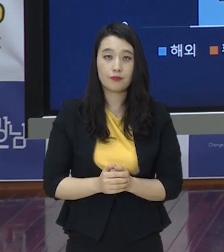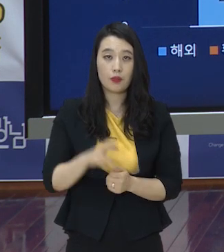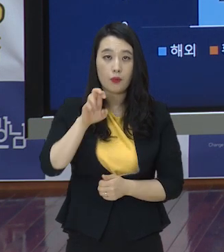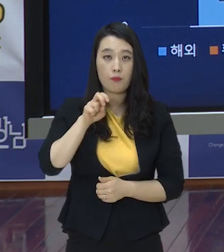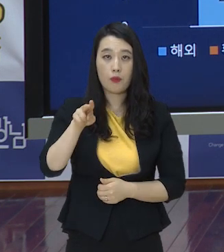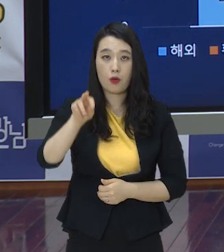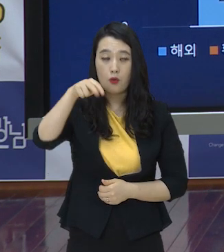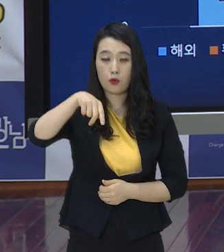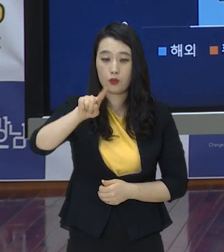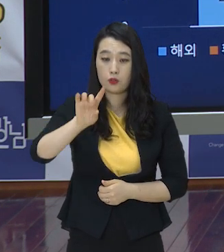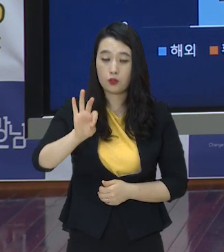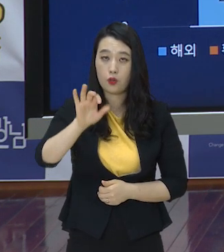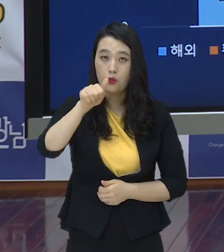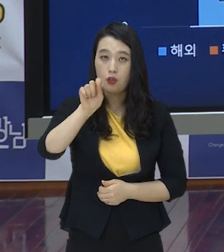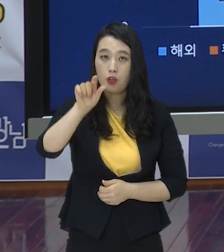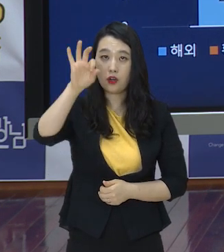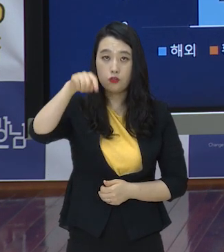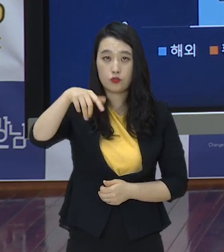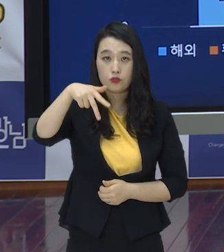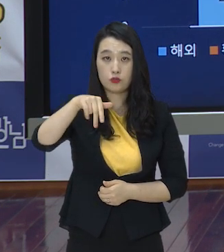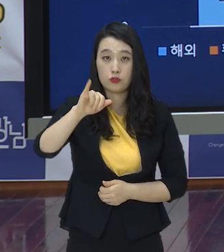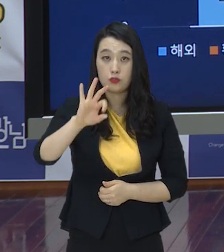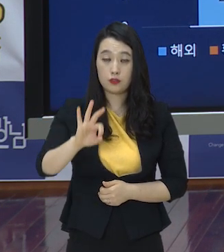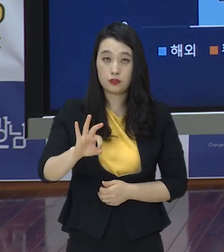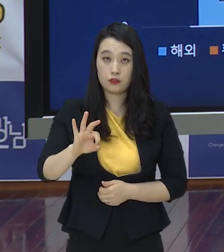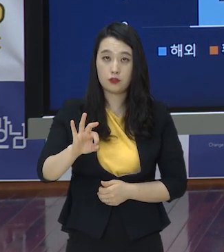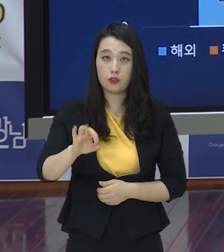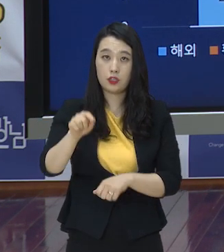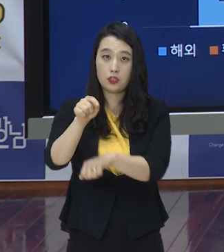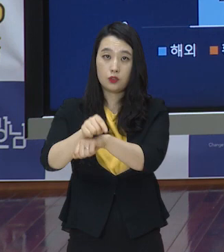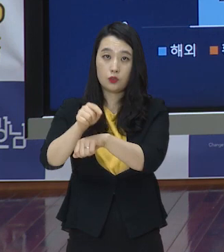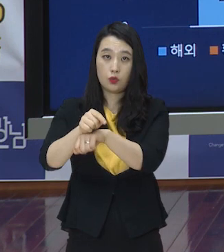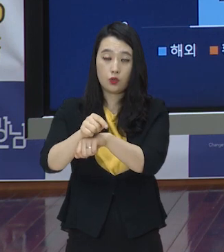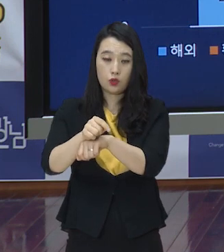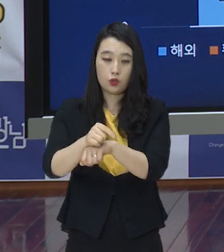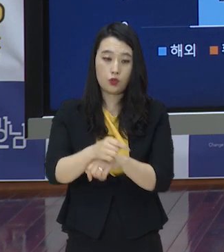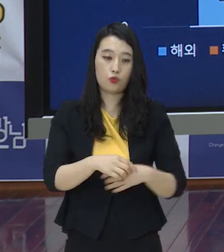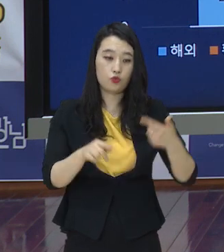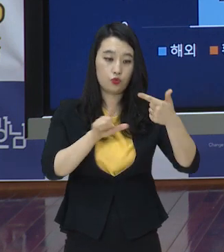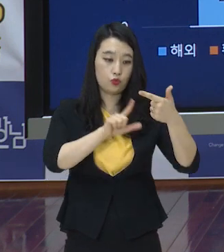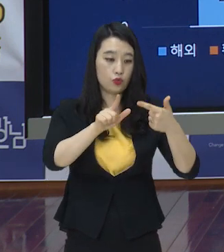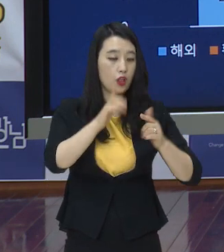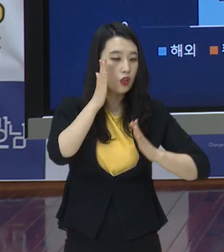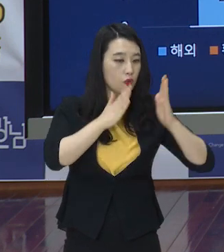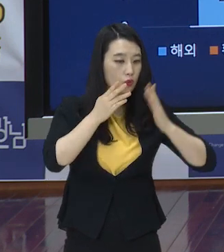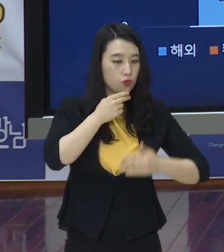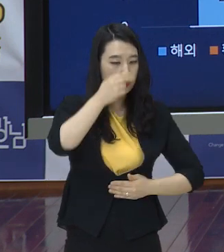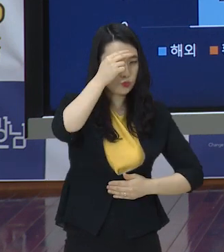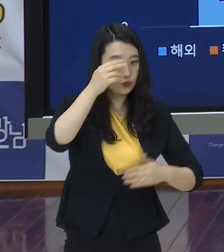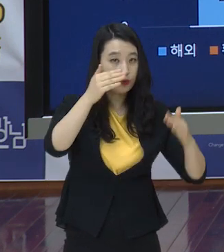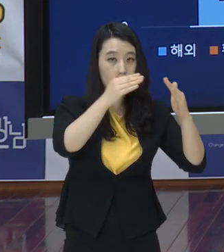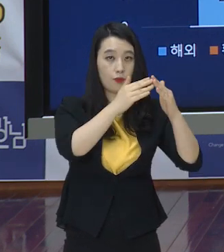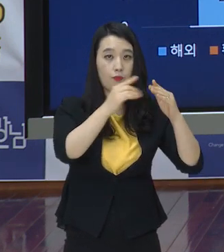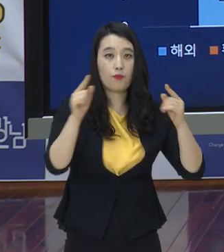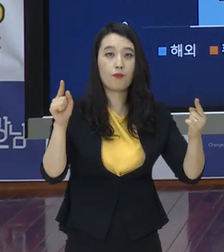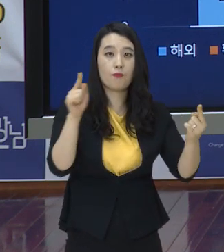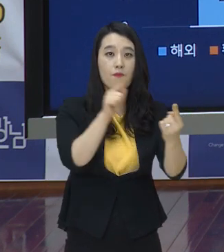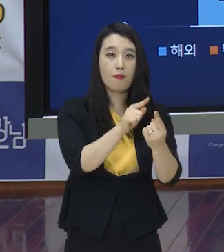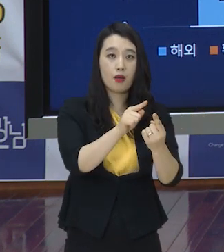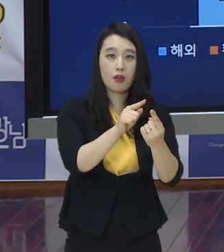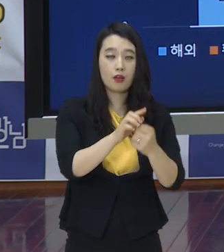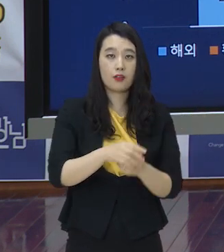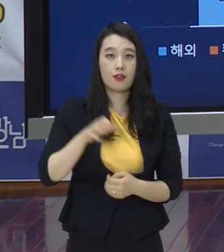하우징 직원인 춘천시 확진자와 지난 6일 서초동 소재 주점에서 접촉한 역삼동